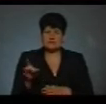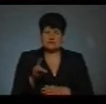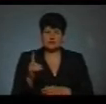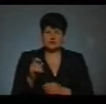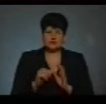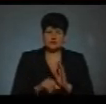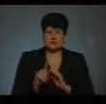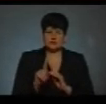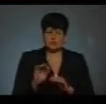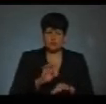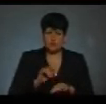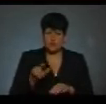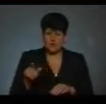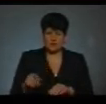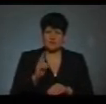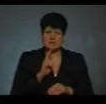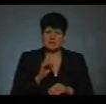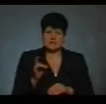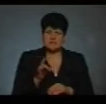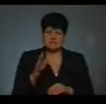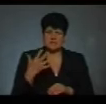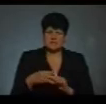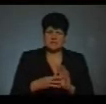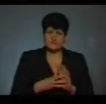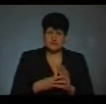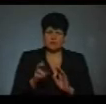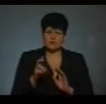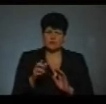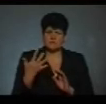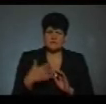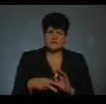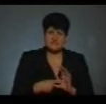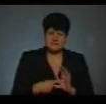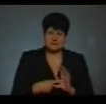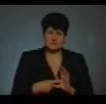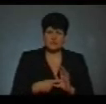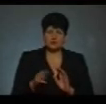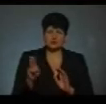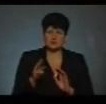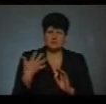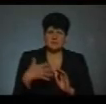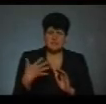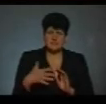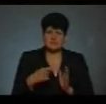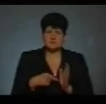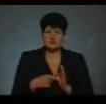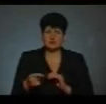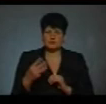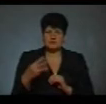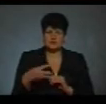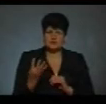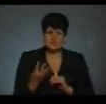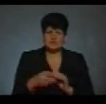– 161 хворий, Кременецький район – 58, Бучацький – 57, Шумський – 50, місто Тернопіль –